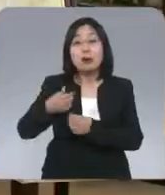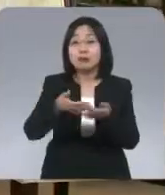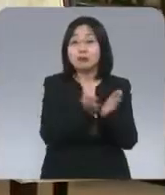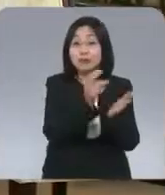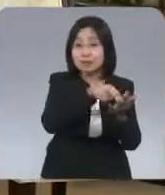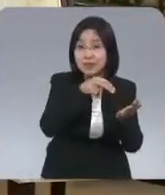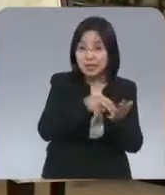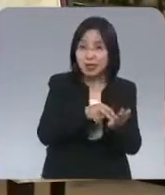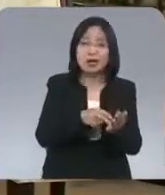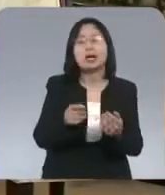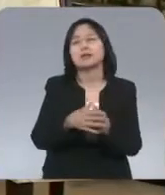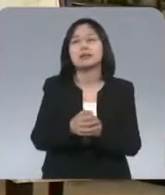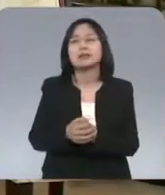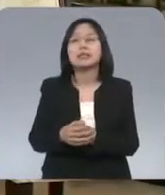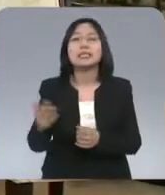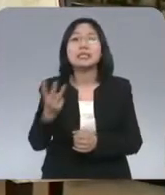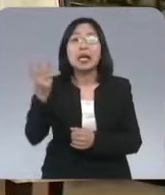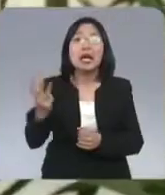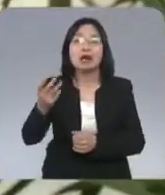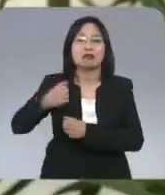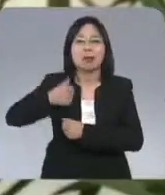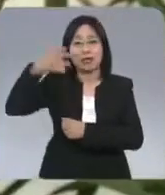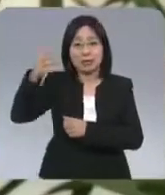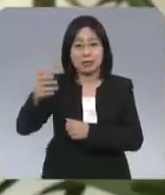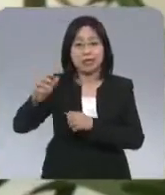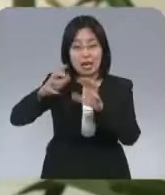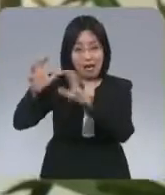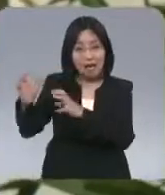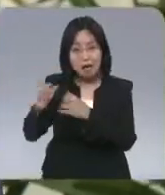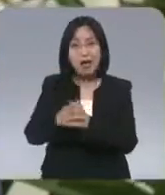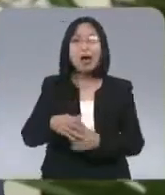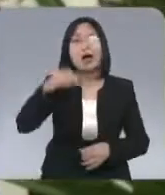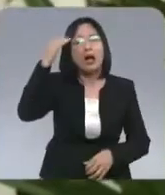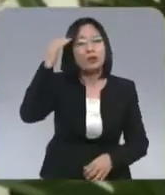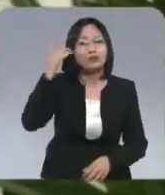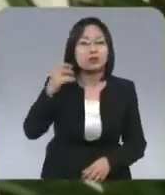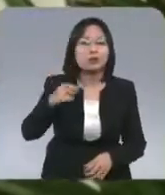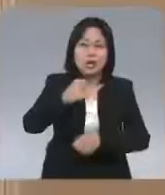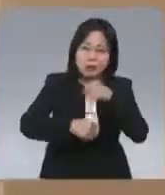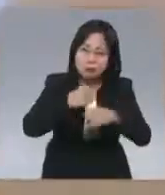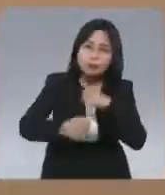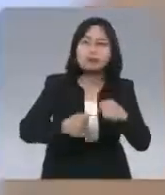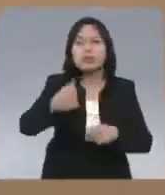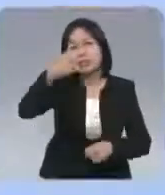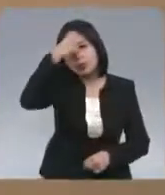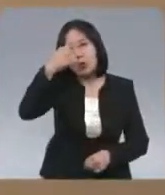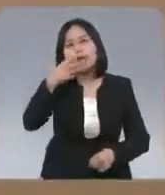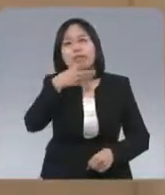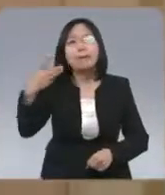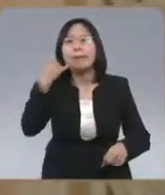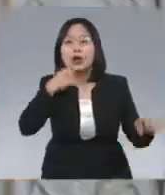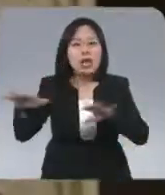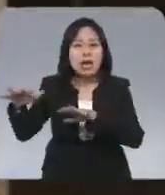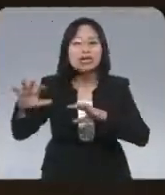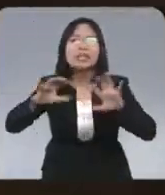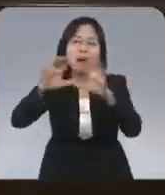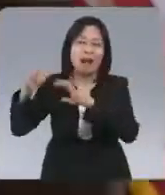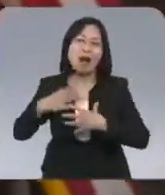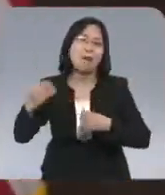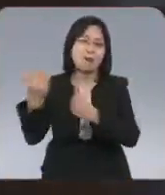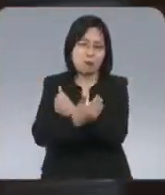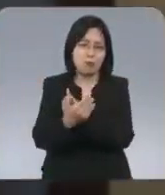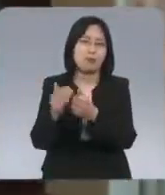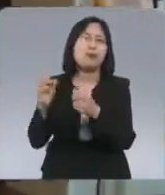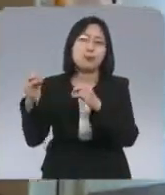position mit dass es noch zu früh sei mit japan eine gemeinsame militärübung abzuhalten für die viele truppen mobilisiert